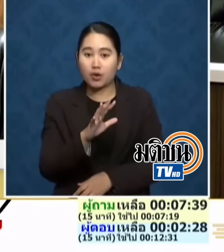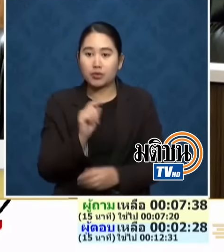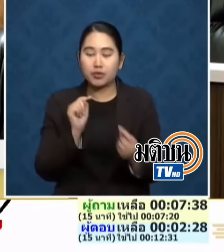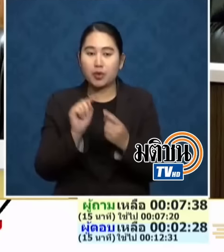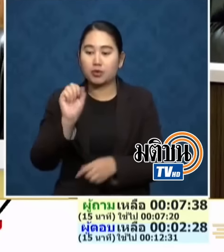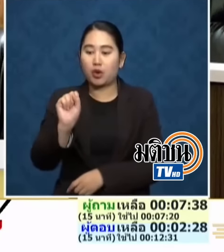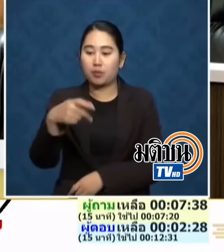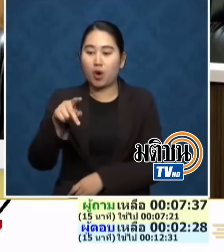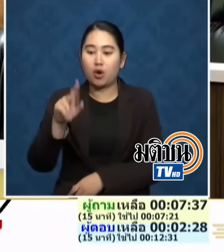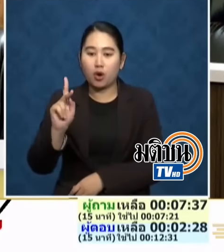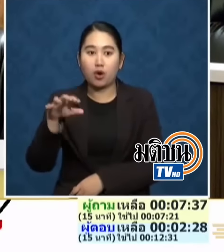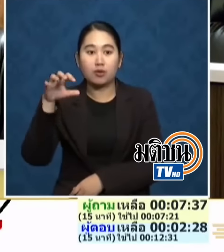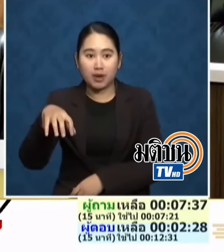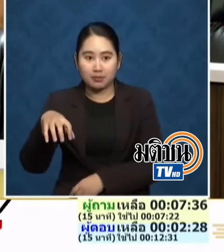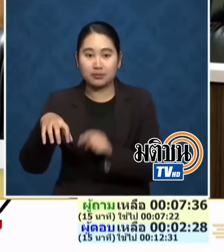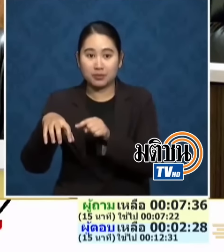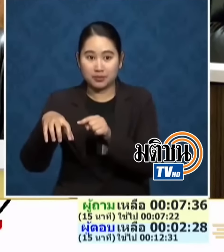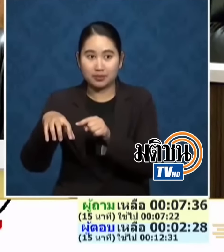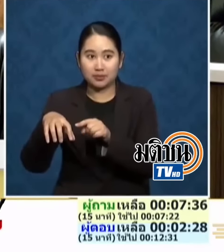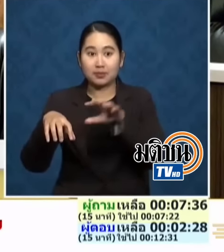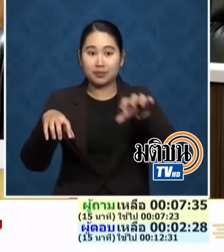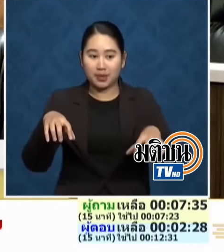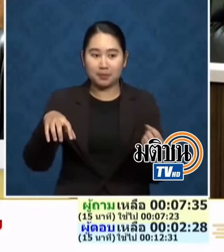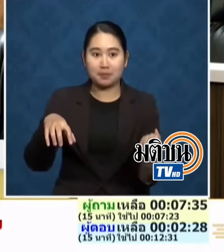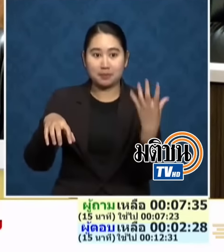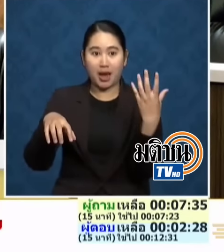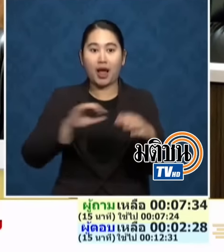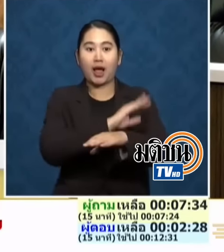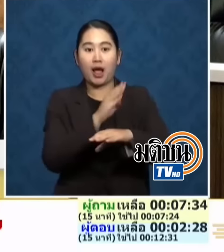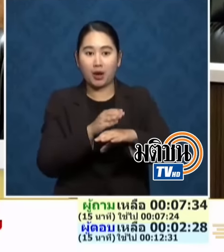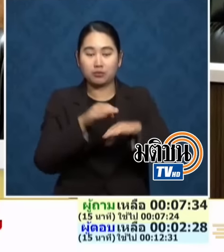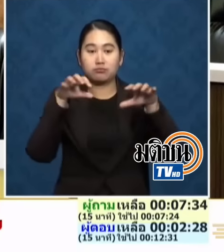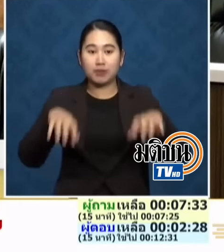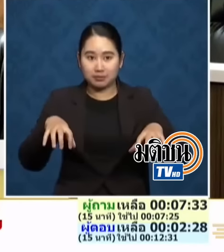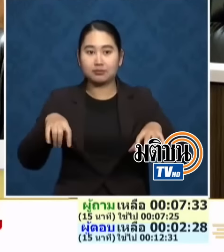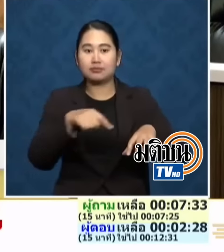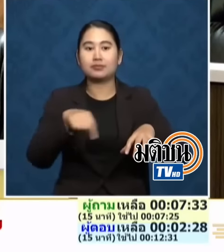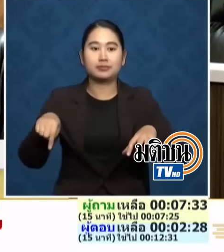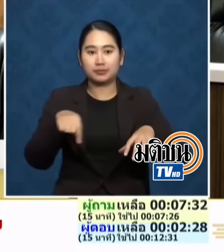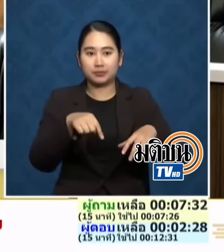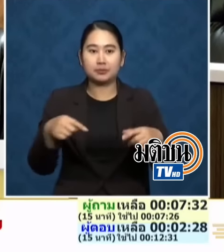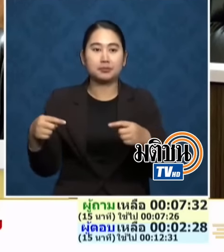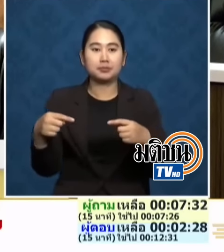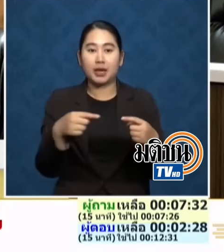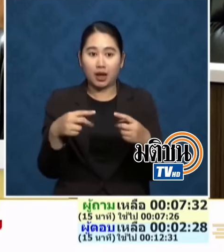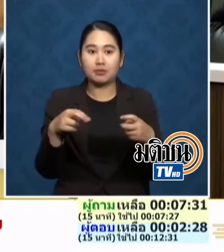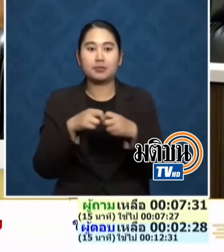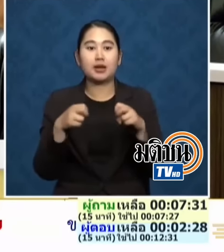พื้นที่พิภาคหัสองออกกับอุทยาญัยชาิเขาใหญ่ตำบหมูสีอำเภอปากช่องจัหัยนคอโ่สีมา